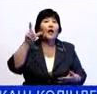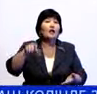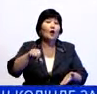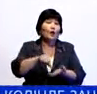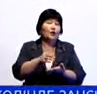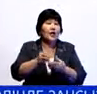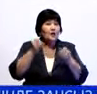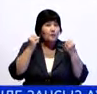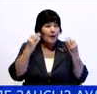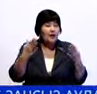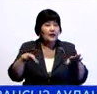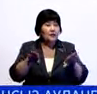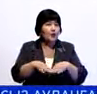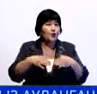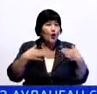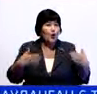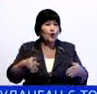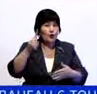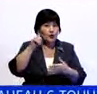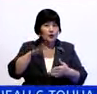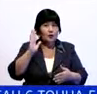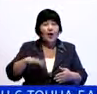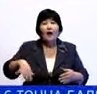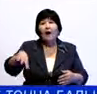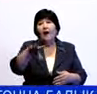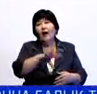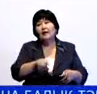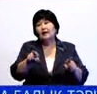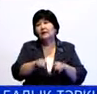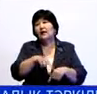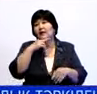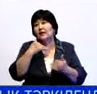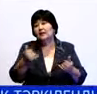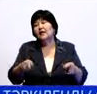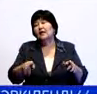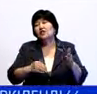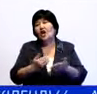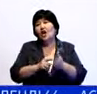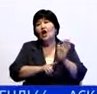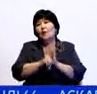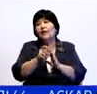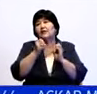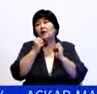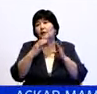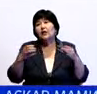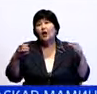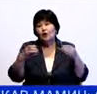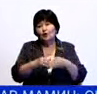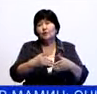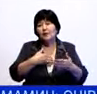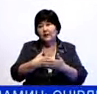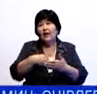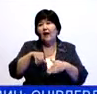де мәдениеттің мызғымас үлгісі бола білді. Айналасын зілсіз ақсилатып, жаңа бастамаларды берекелі ұжыммен бірге